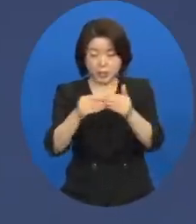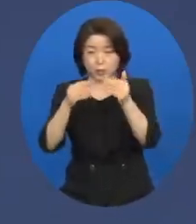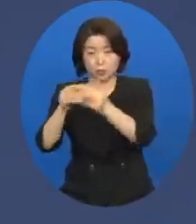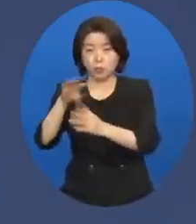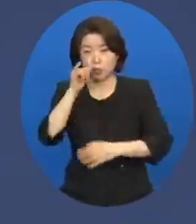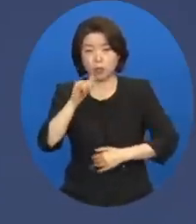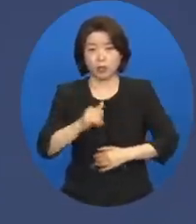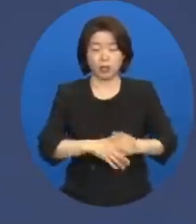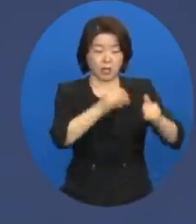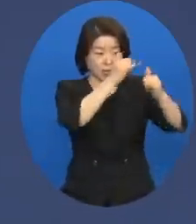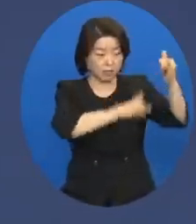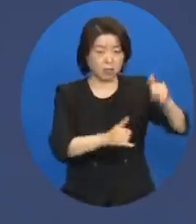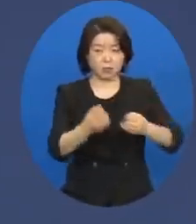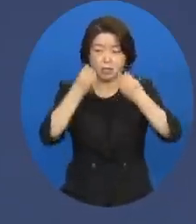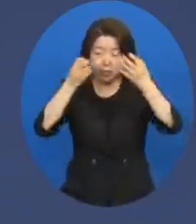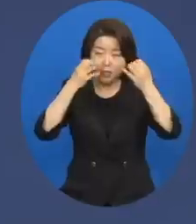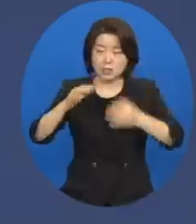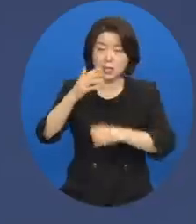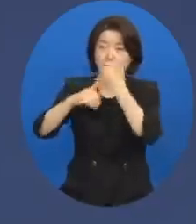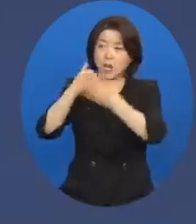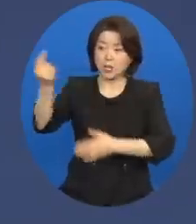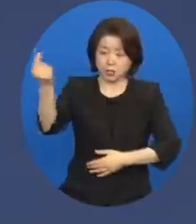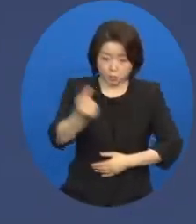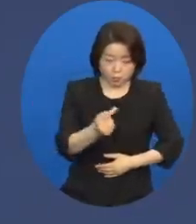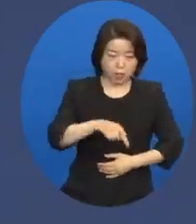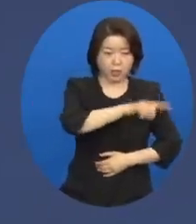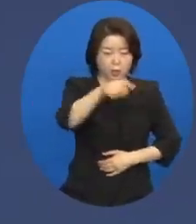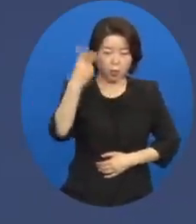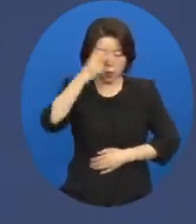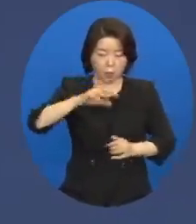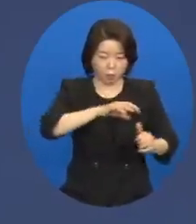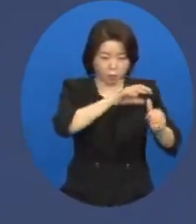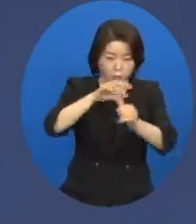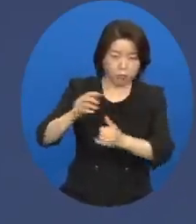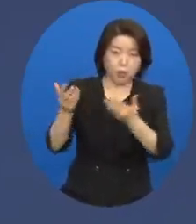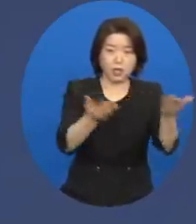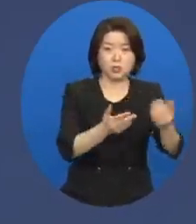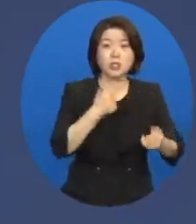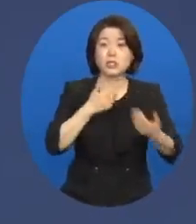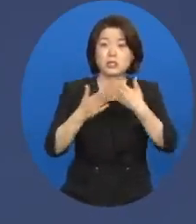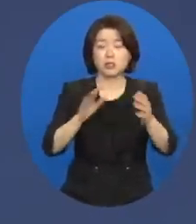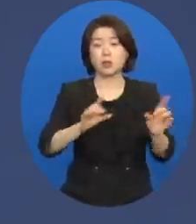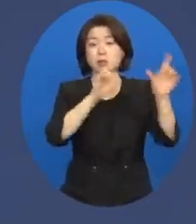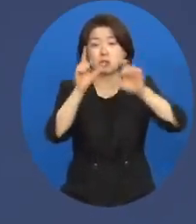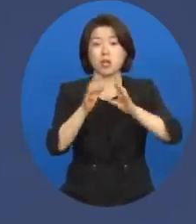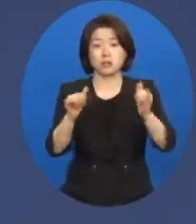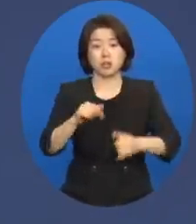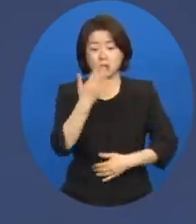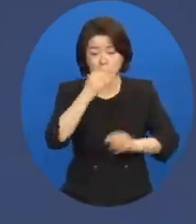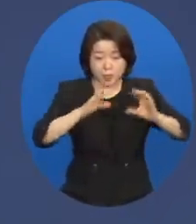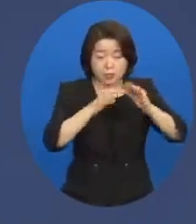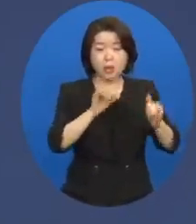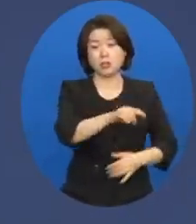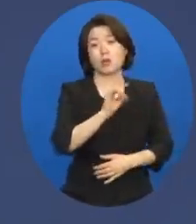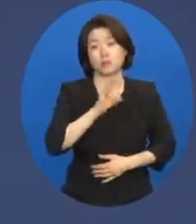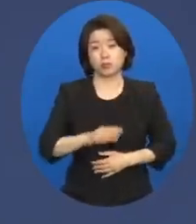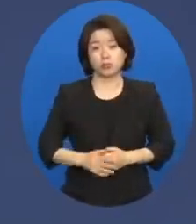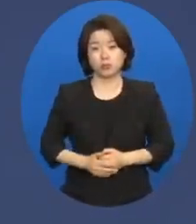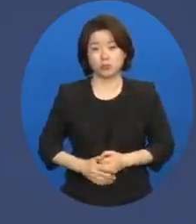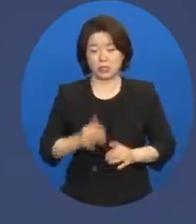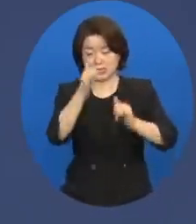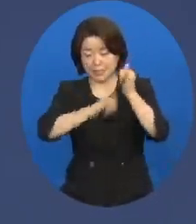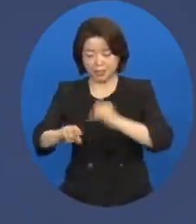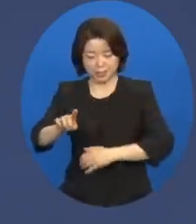생생하게 하나님이 임재하시면서 그를 돌봐주시는 그런 체험을 하고 산 사람들이 어디 있겠어요. 역사에